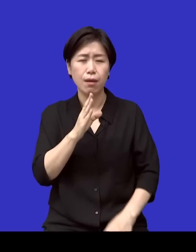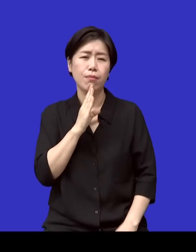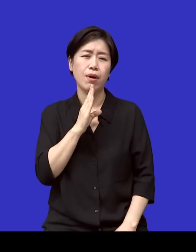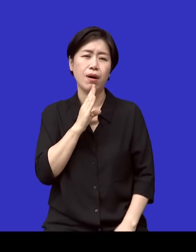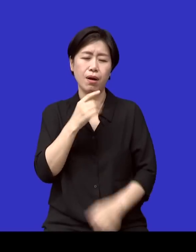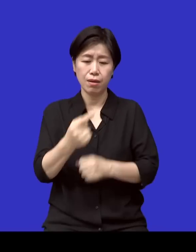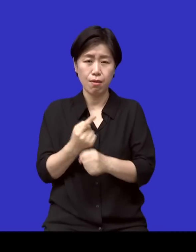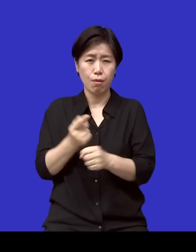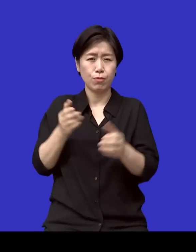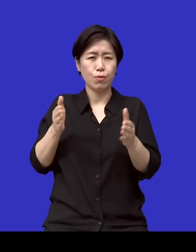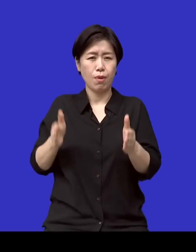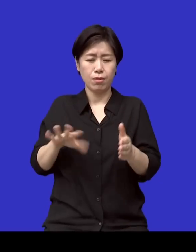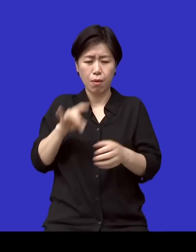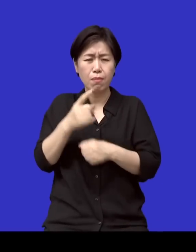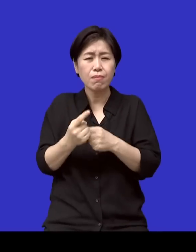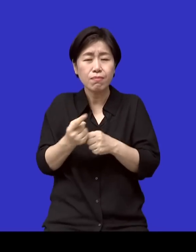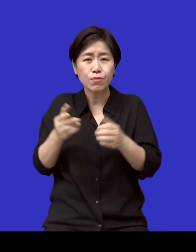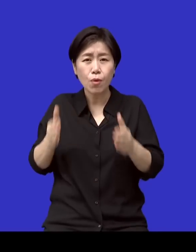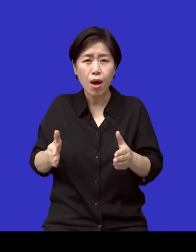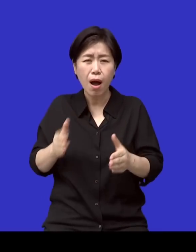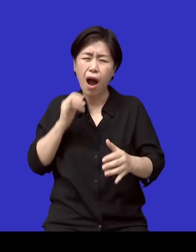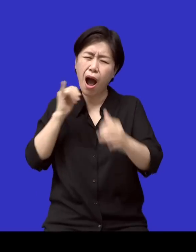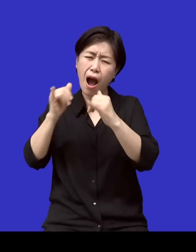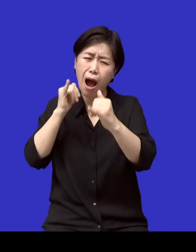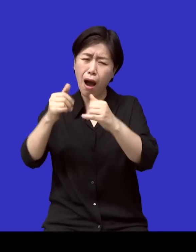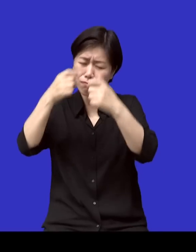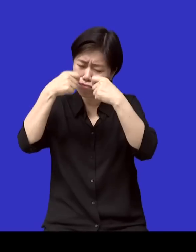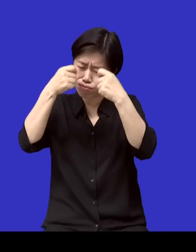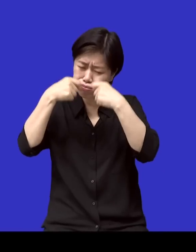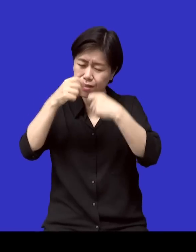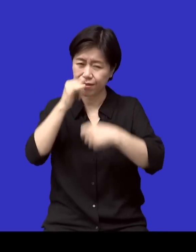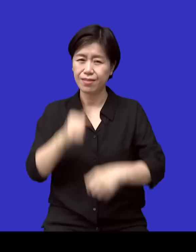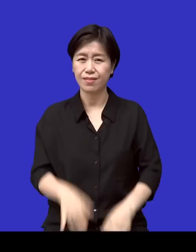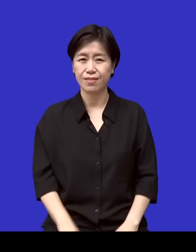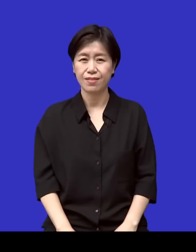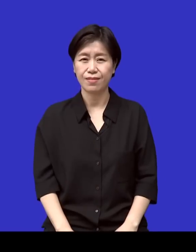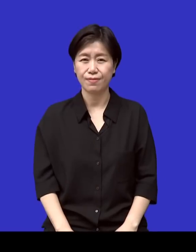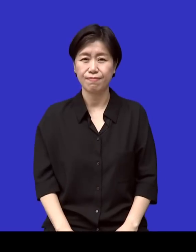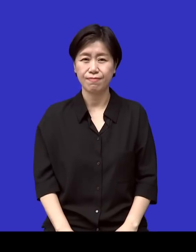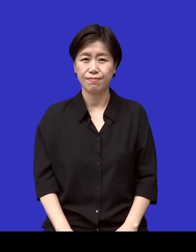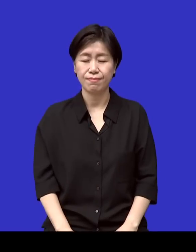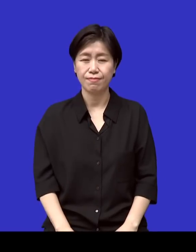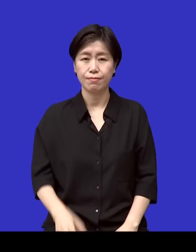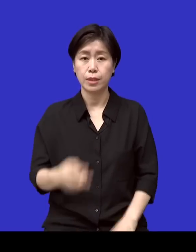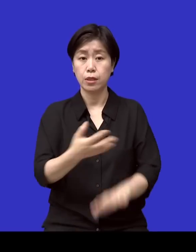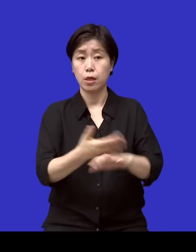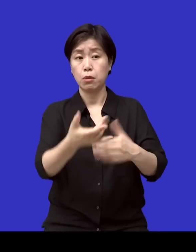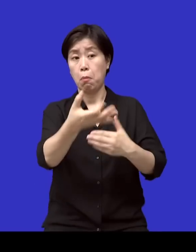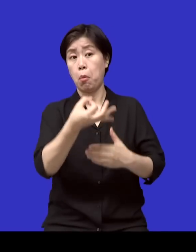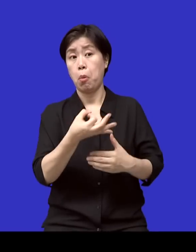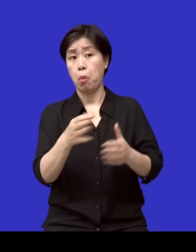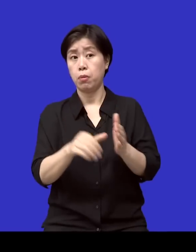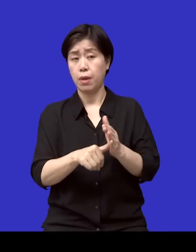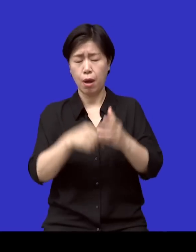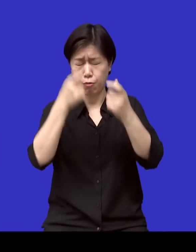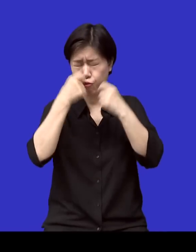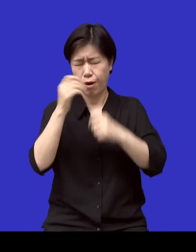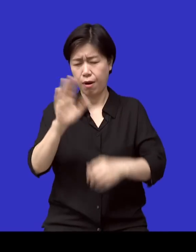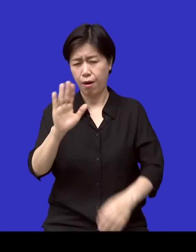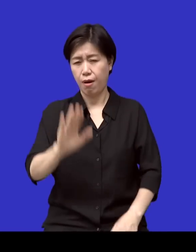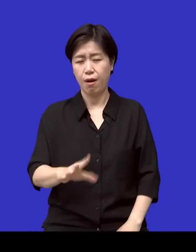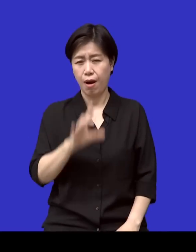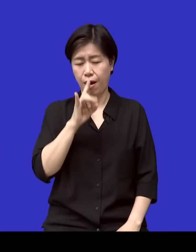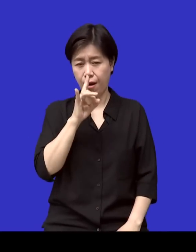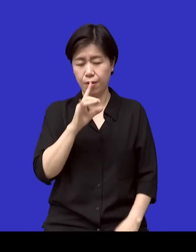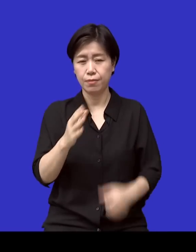울면서 전화를 많이 했죠. 했던 기억이 있죠. 근데 네. 이제 이거를 사람들 있는 앞에서 울면 또 안 되니까 그렇죠, 막 그렇죠. 비상구에 숨어서